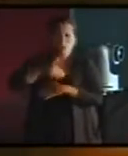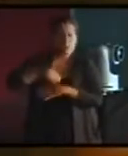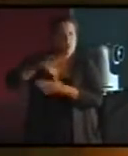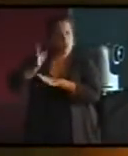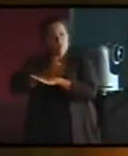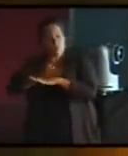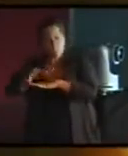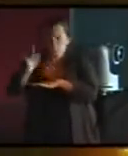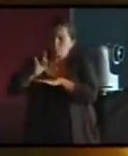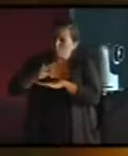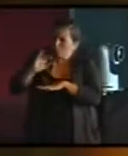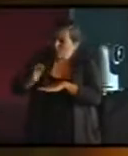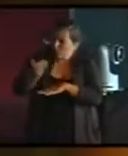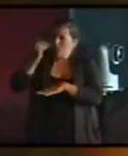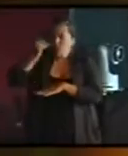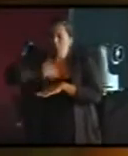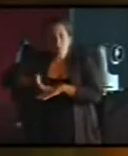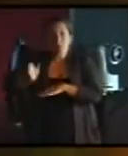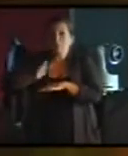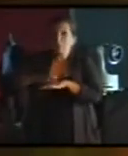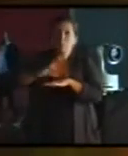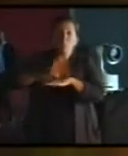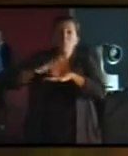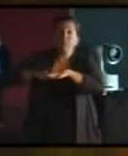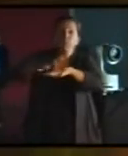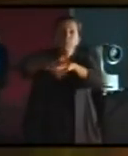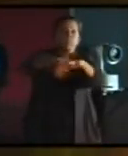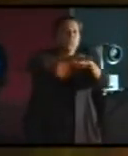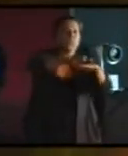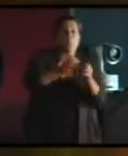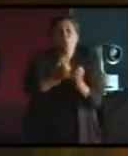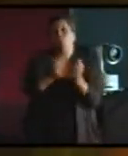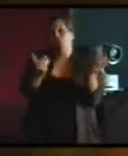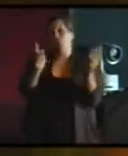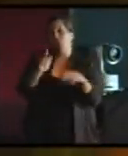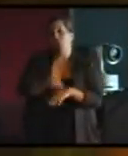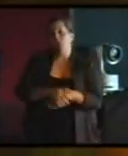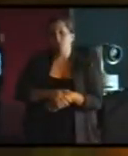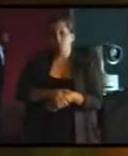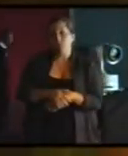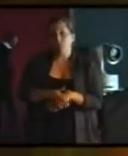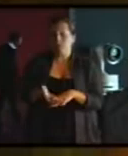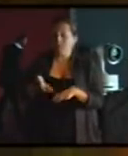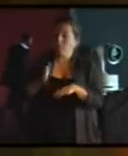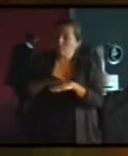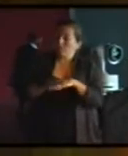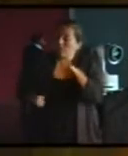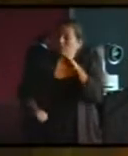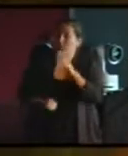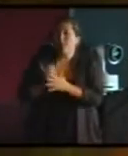enfin, il y en a eu dans tous les quartiers des mouvements modernes. Et troisième question, elle doit s'inscrire, son renouveau.